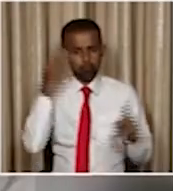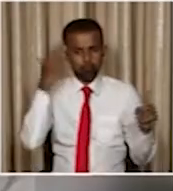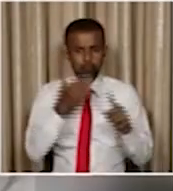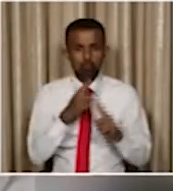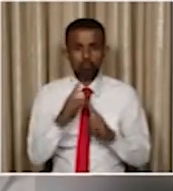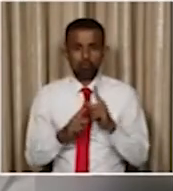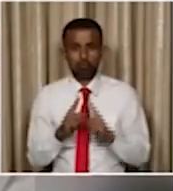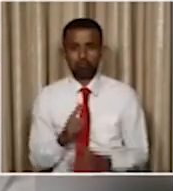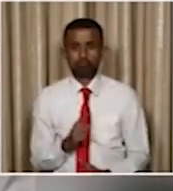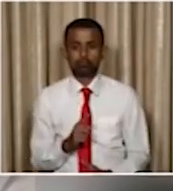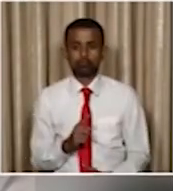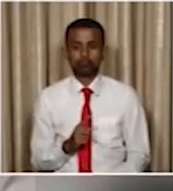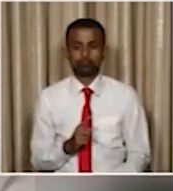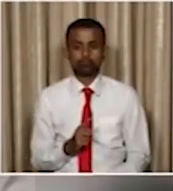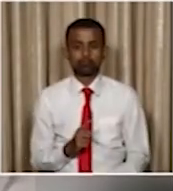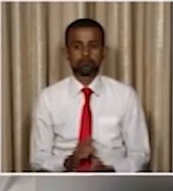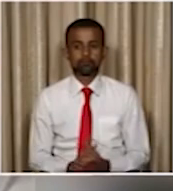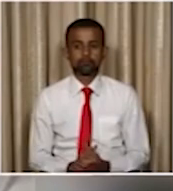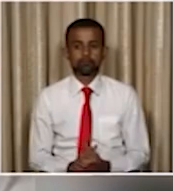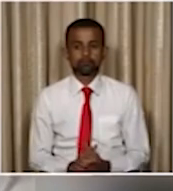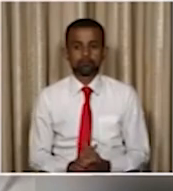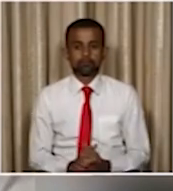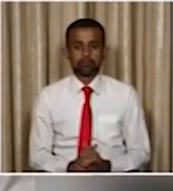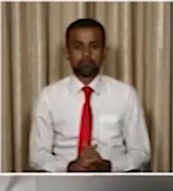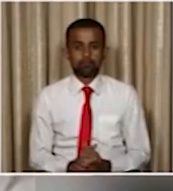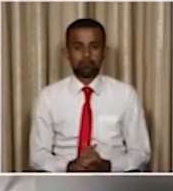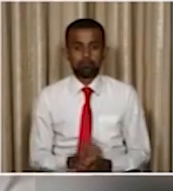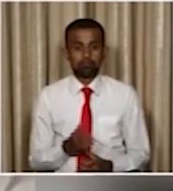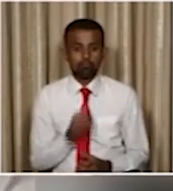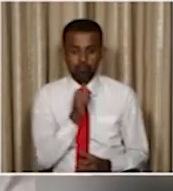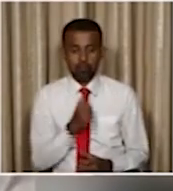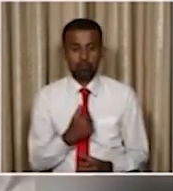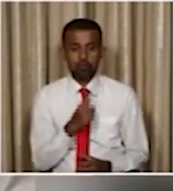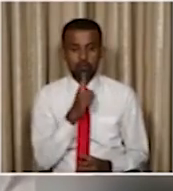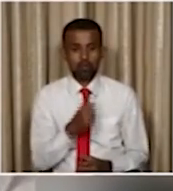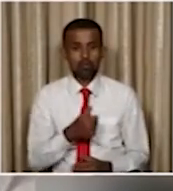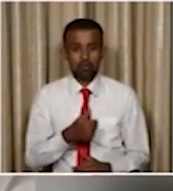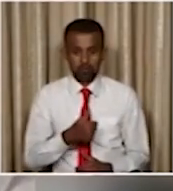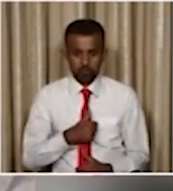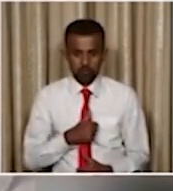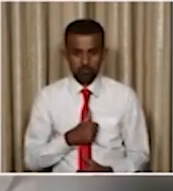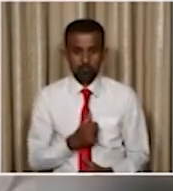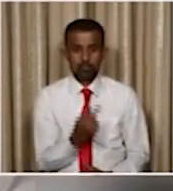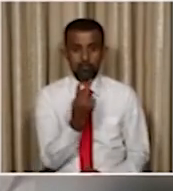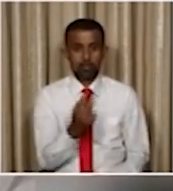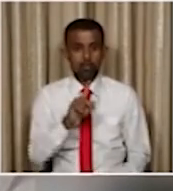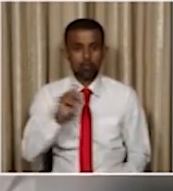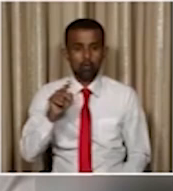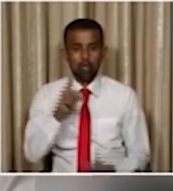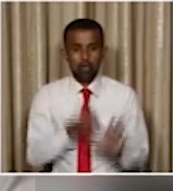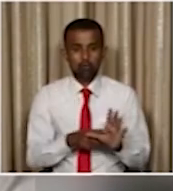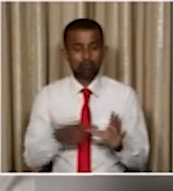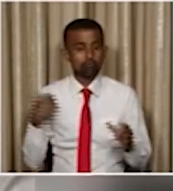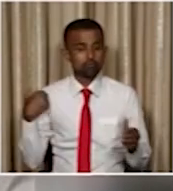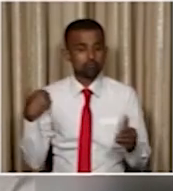ස්ත්‍රී පුරුෂ සමාජ භාවය පිළිබඳ ජාතික ප්‍රතිපත්තියක් ක්‍රියාත්මකයි. ඒ වගේම කාන්තාවන්ගේ මූලික අයිතිවාසිකම් පිළිබඳ අපේ රටේ ලබා දුන්නු